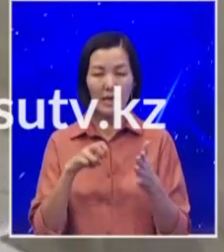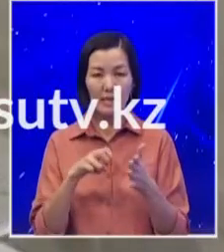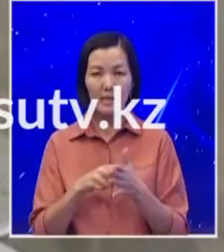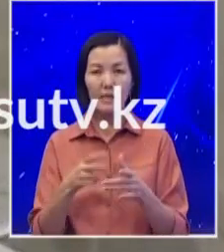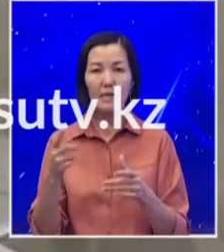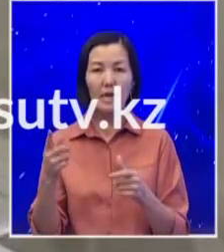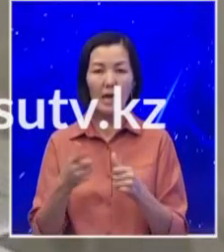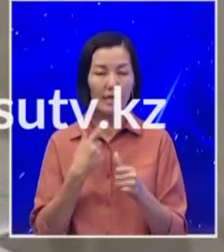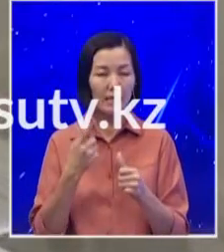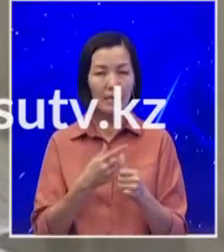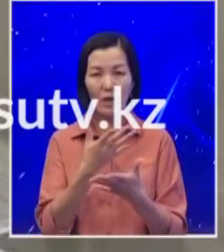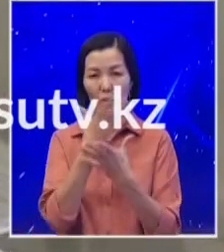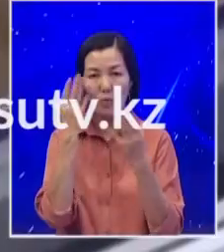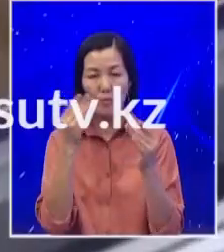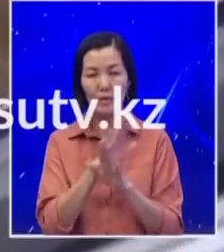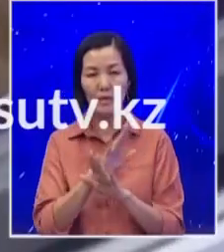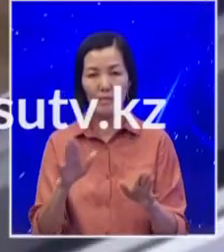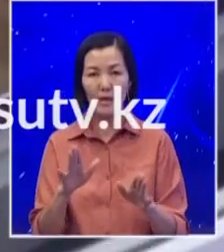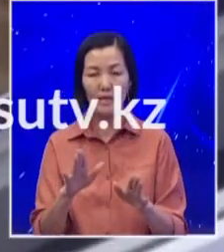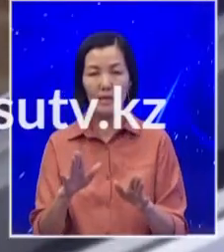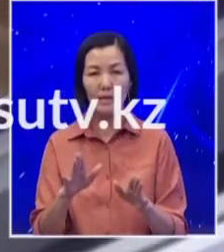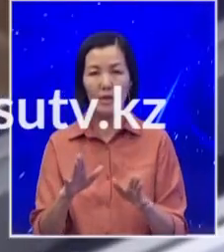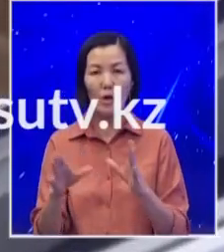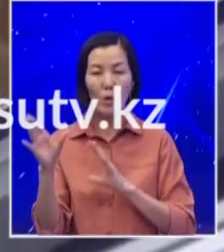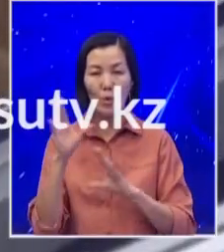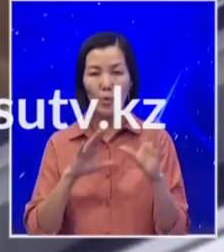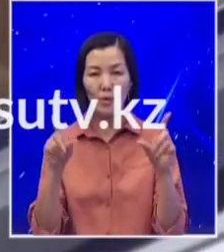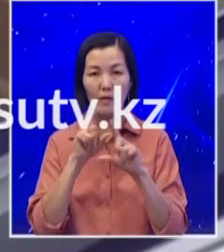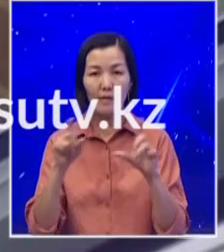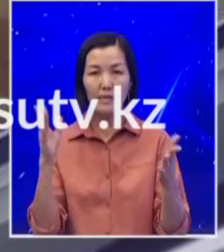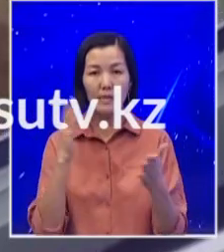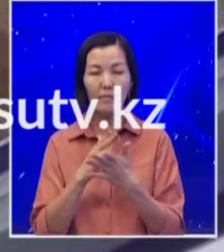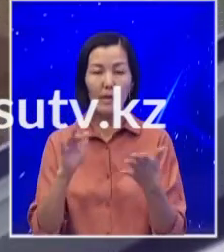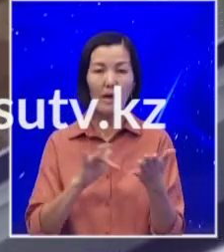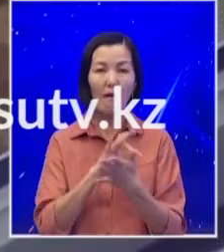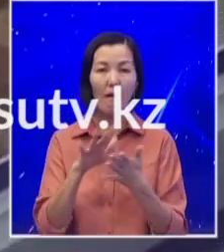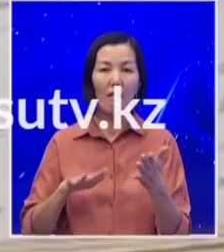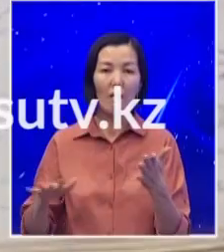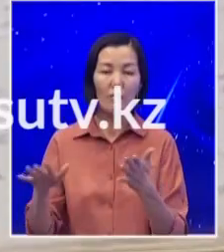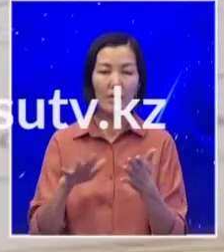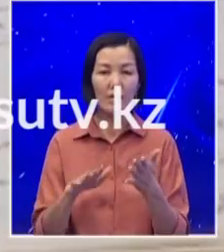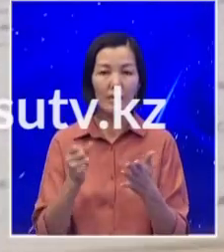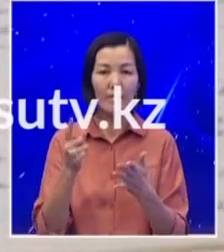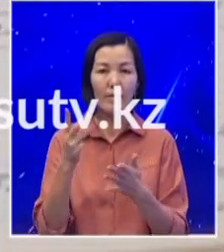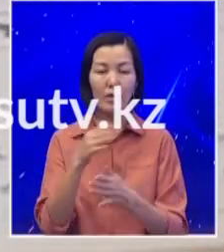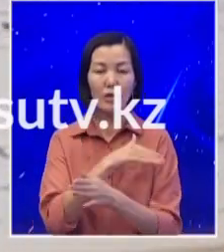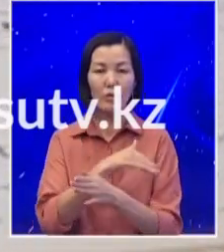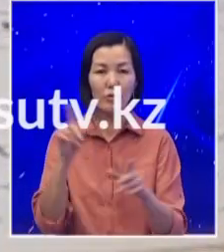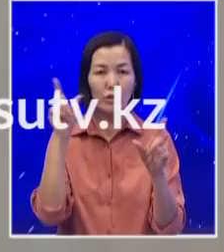өлмейді. Бүгінде елде Марғұлан атындағы археология институты бар. Қала мен аудандардағы бірнеше көше